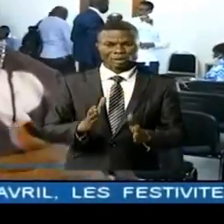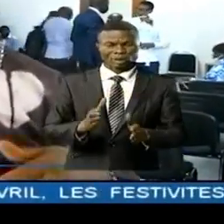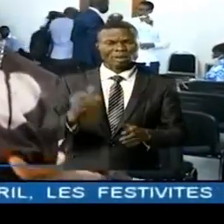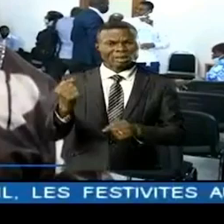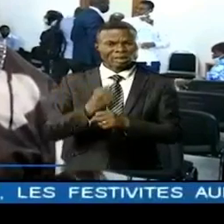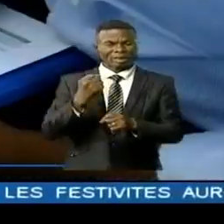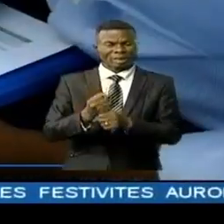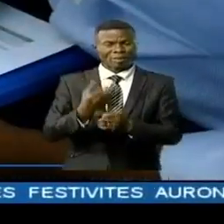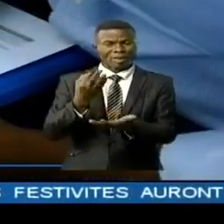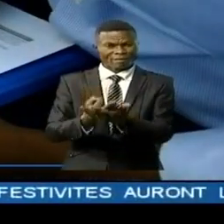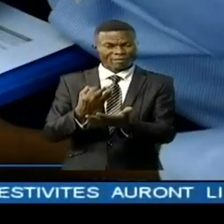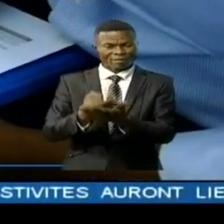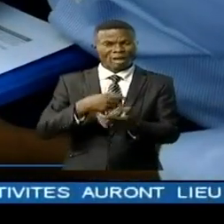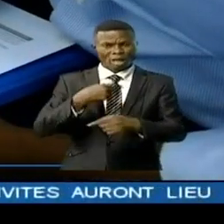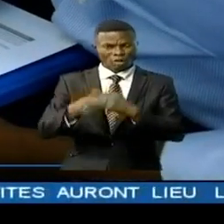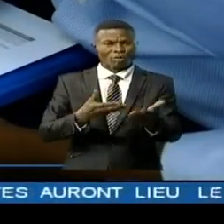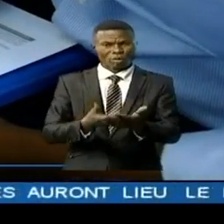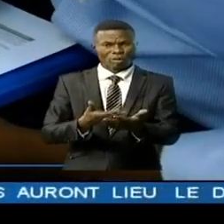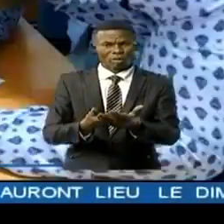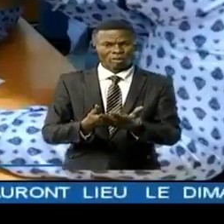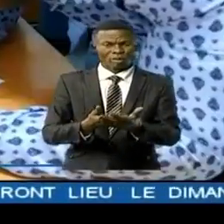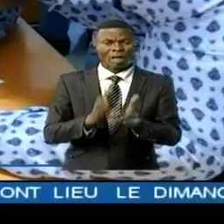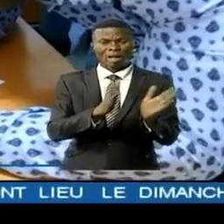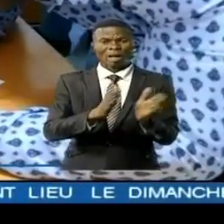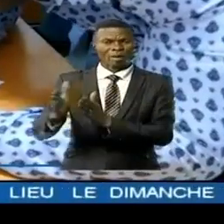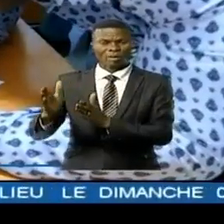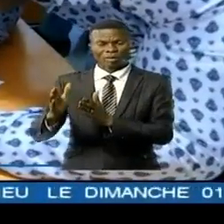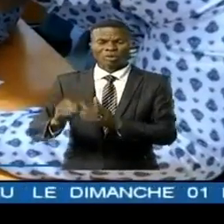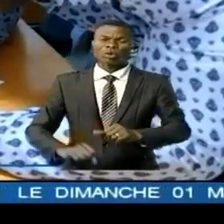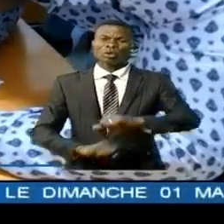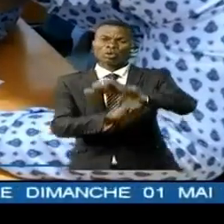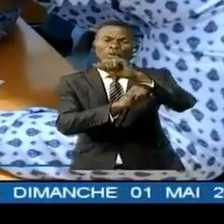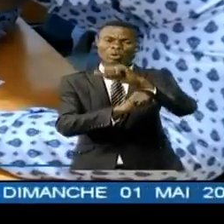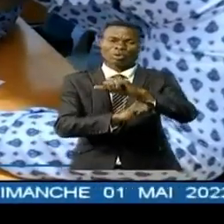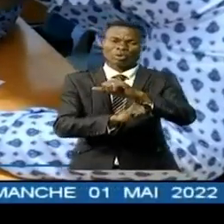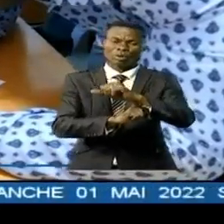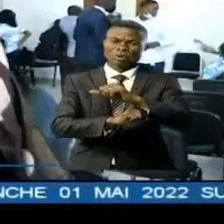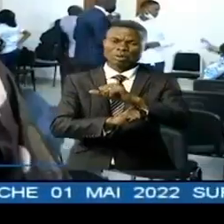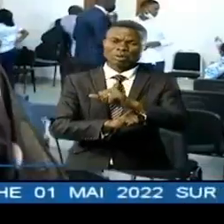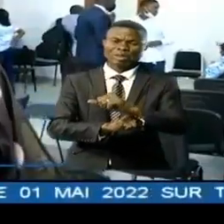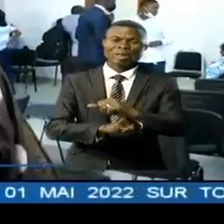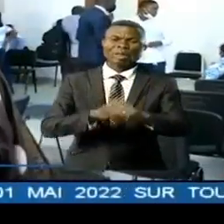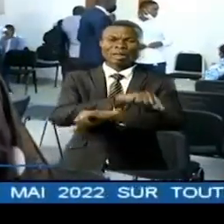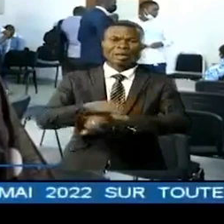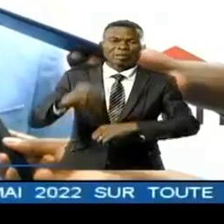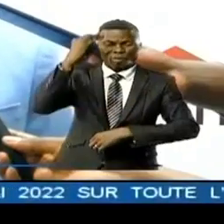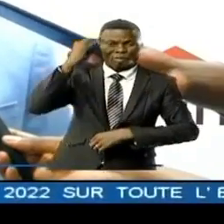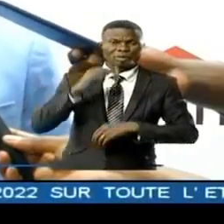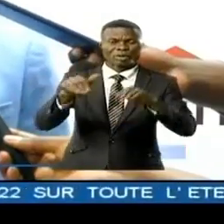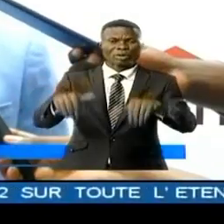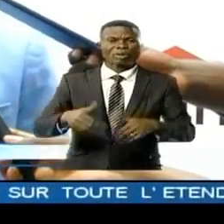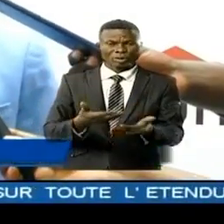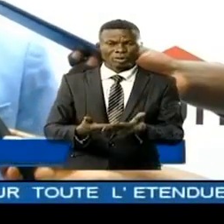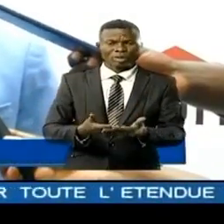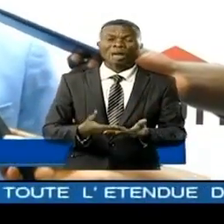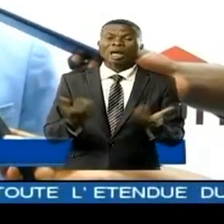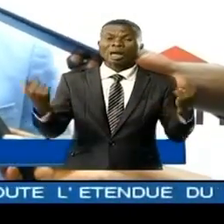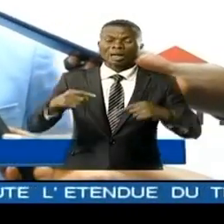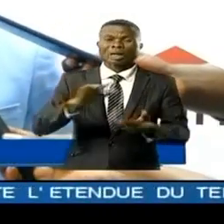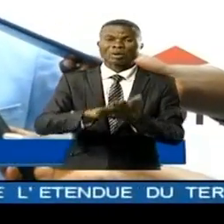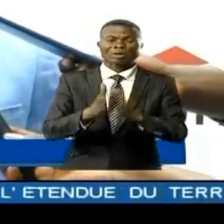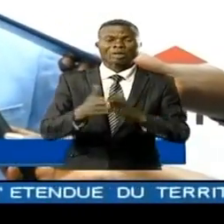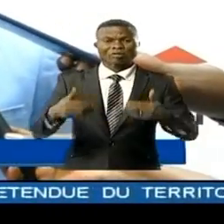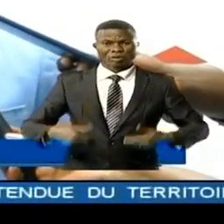de financement qui a été prévu dans l'appui du pij abords du ministère de l'agriculture quand les jeunes